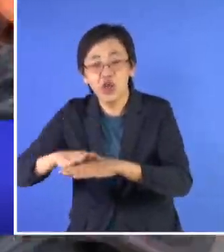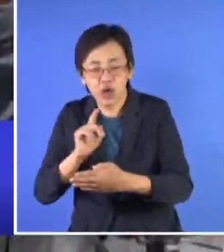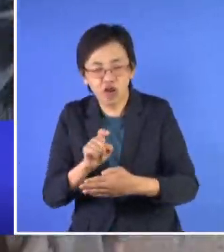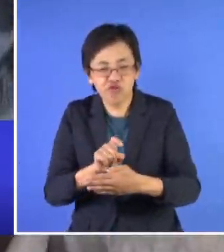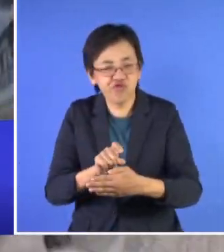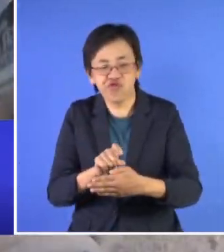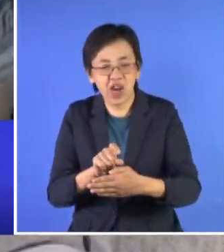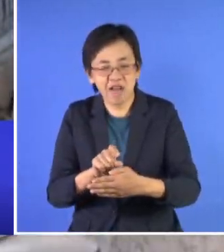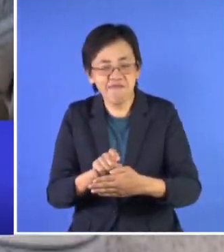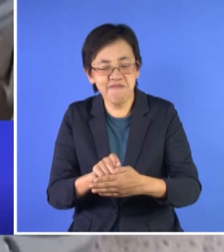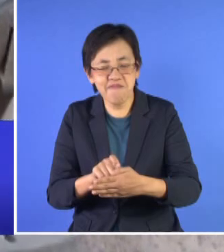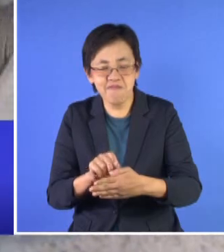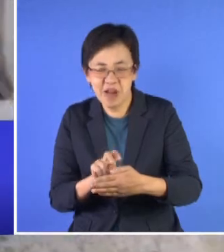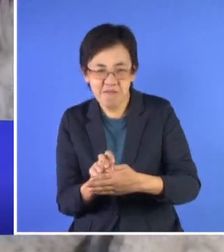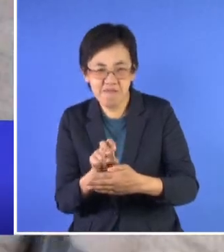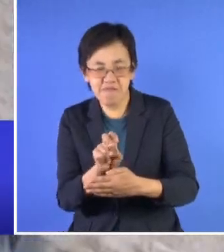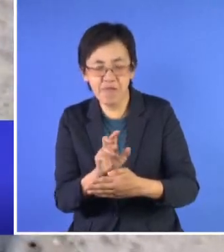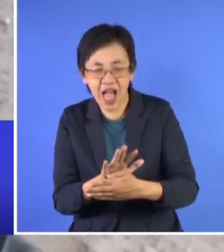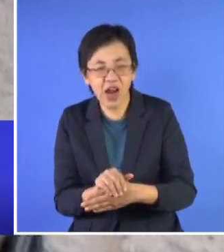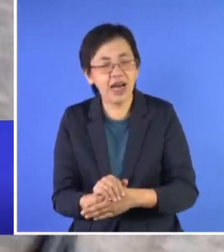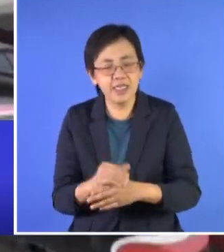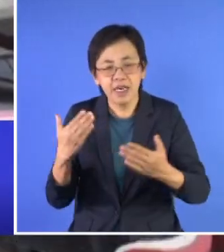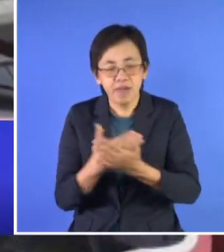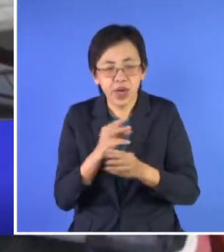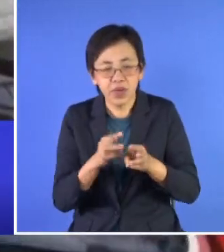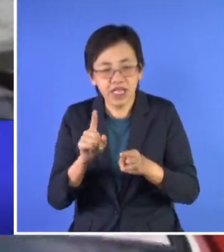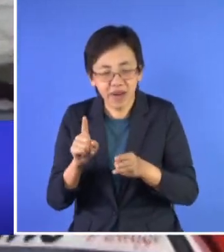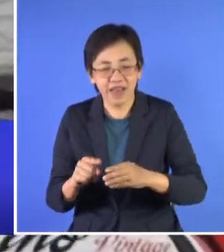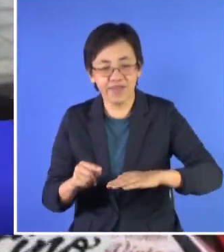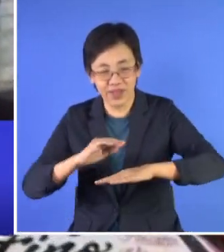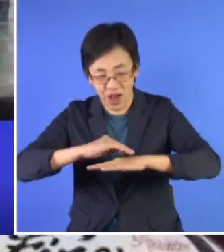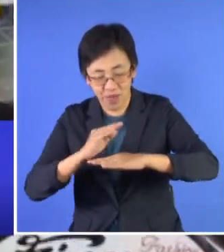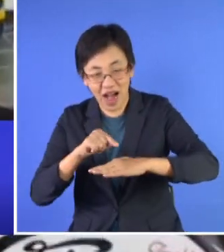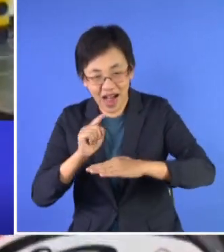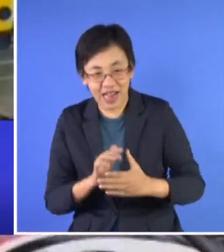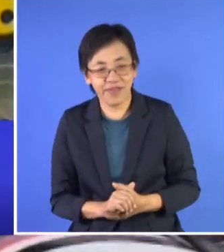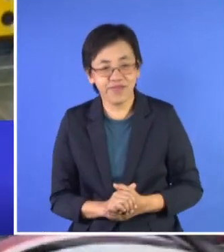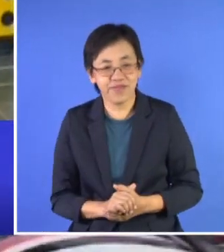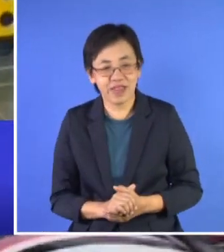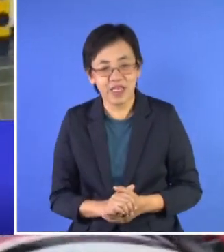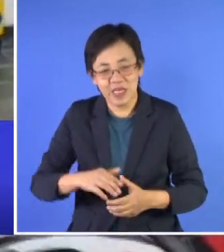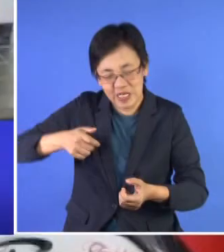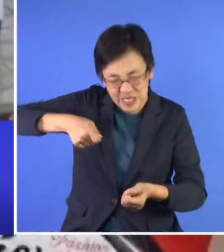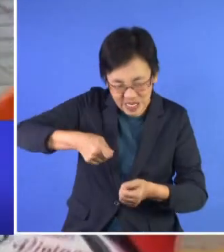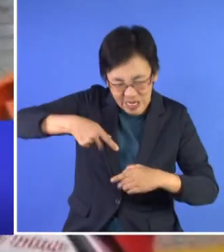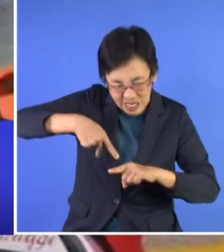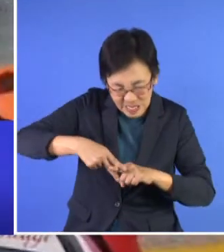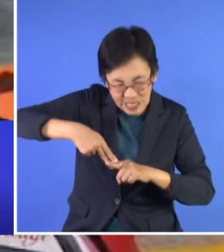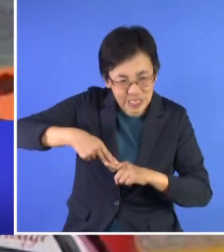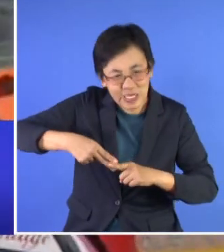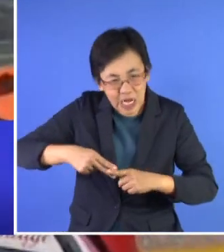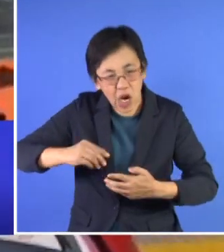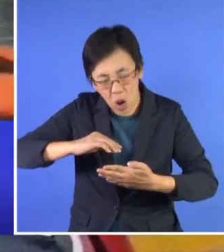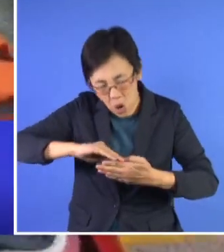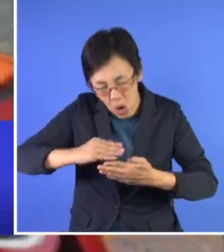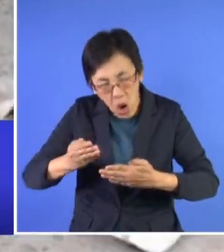ไม่ได้แฮะไม่ยอมออกมาเลยเปลี่ยนวิธีไปใช้เครื่องมือช่างเนี่ยถอดชิ้นส่วนรถใต้เบาะออกนะคะแ